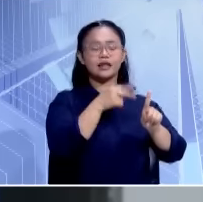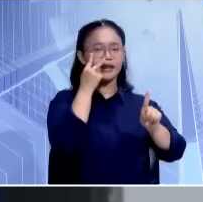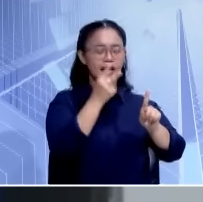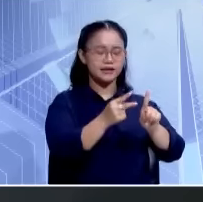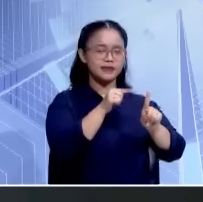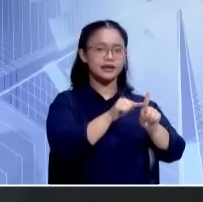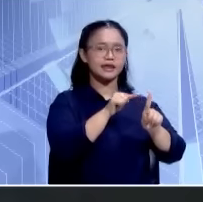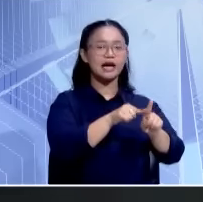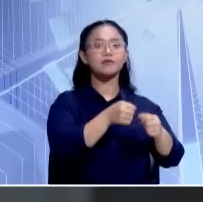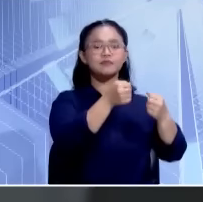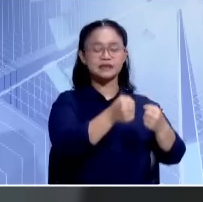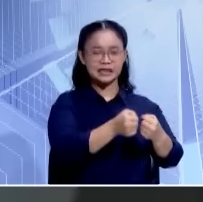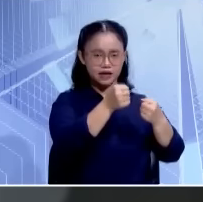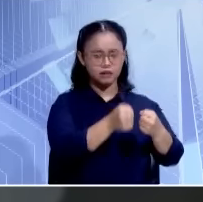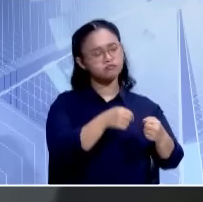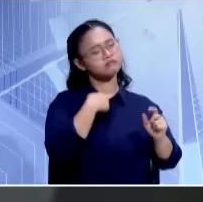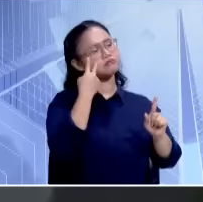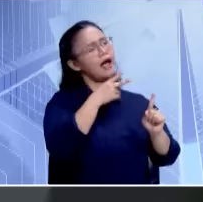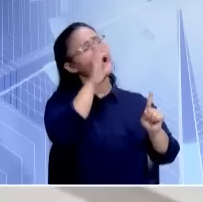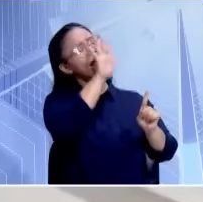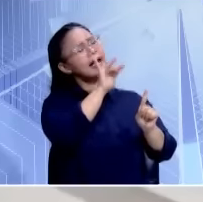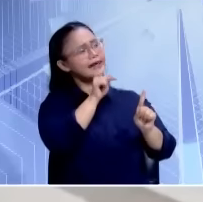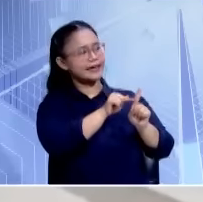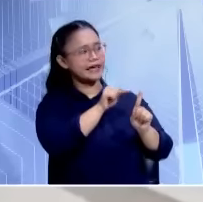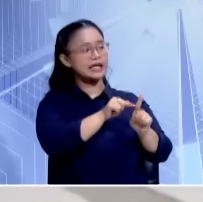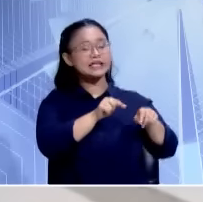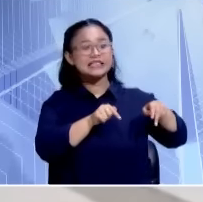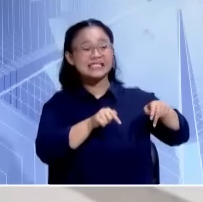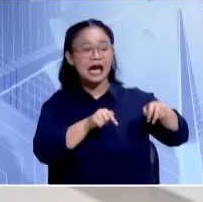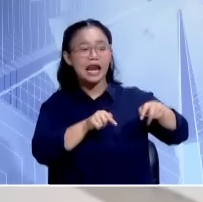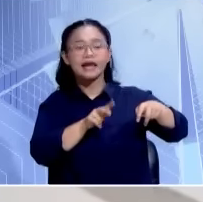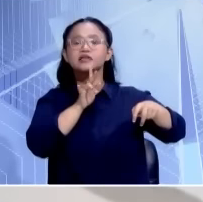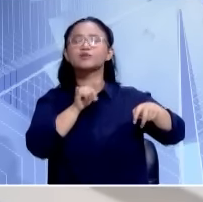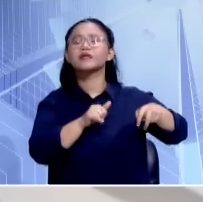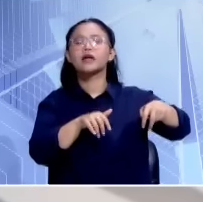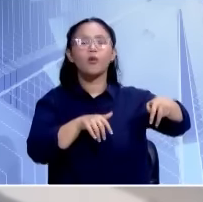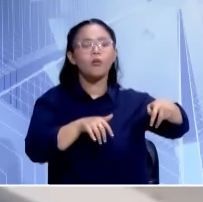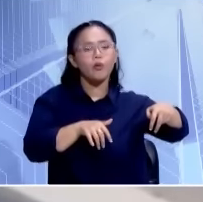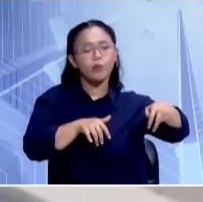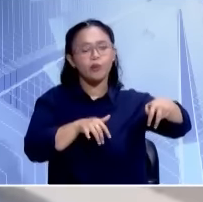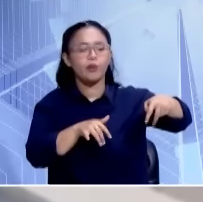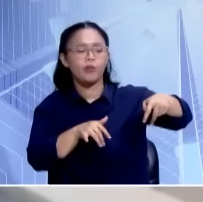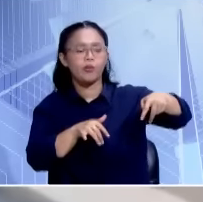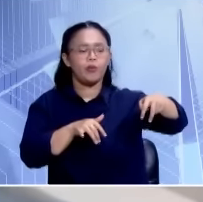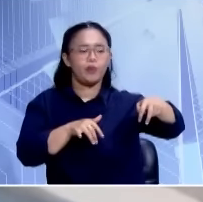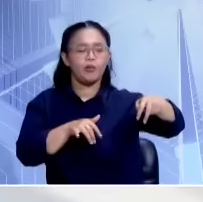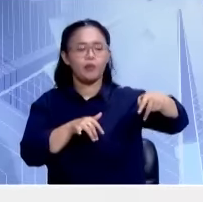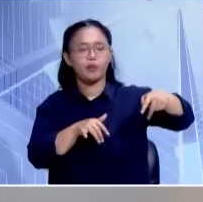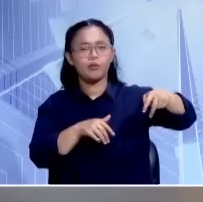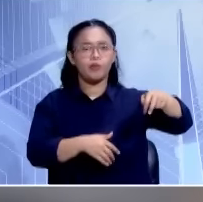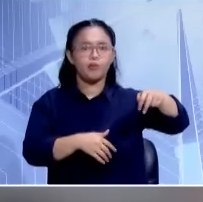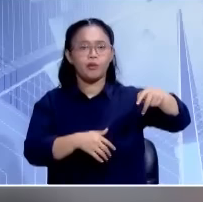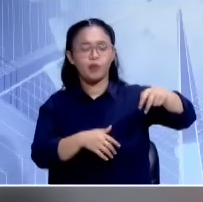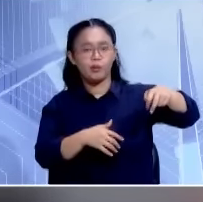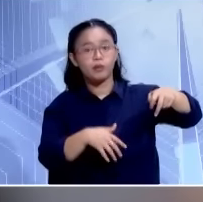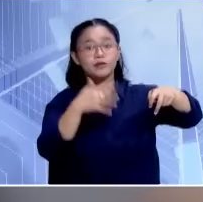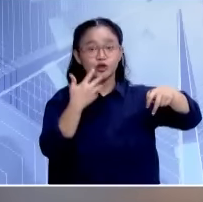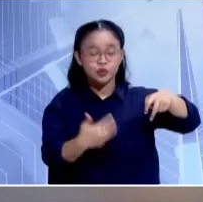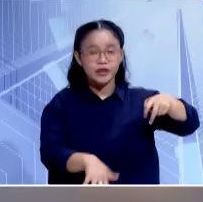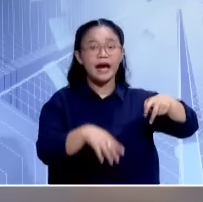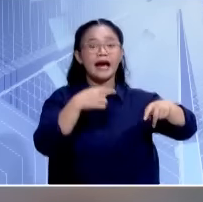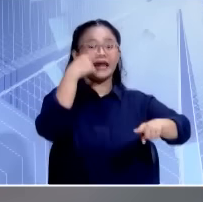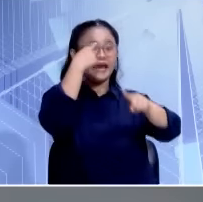Pusat. Sipir memantaunya lantaran gerakan jalannya sangat mencurigakan. Benar saja, setelah melewati pemeriksaan